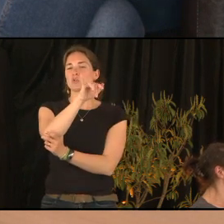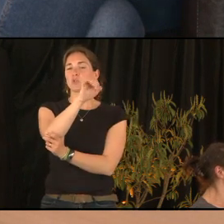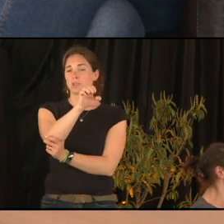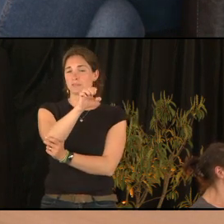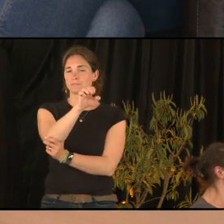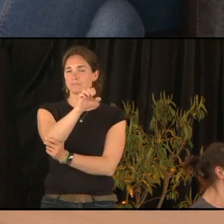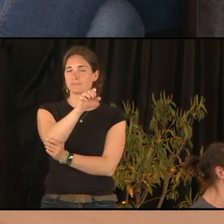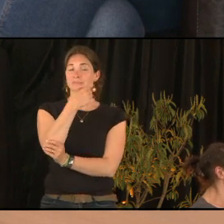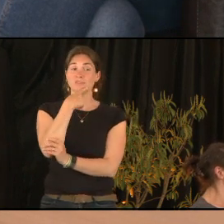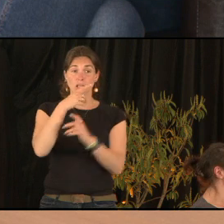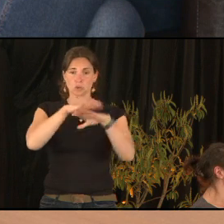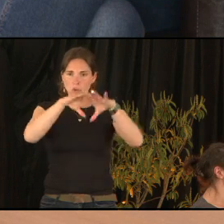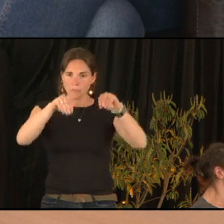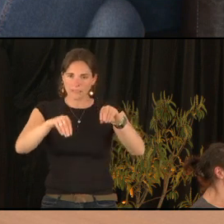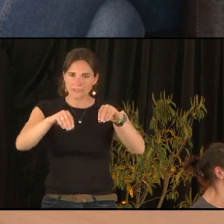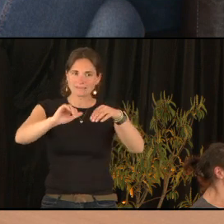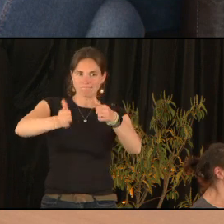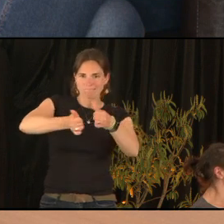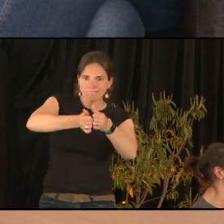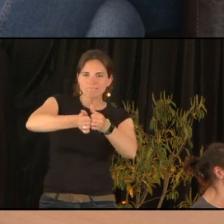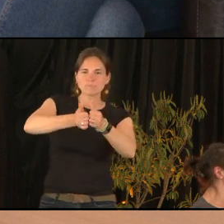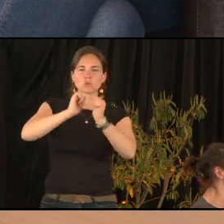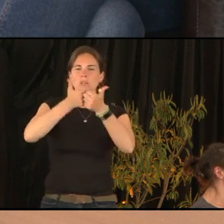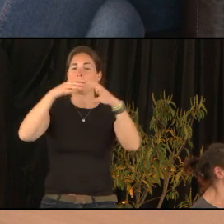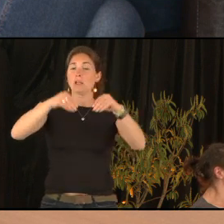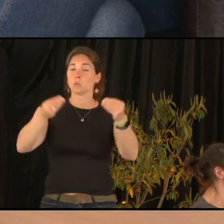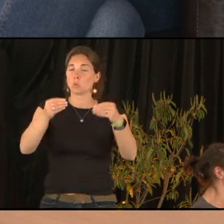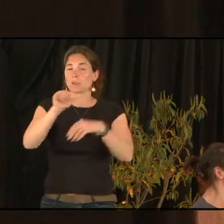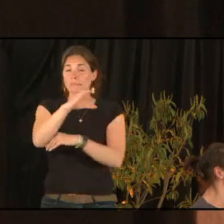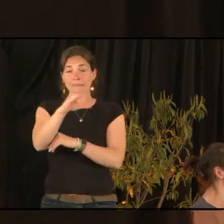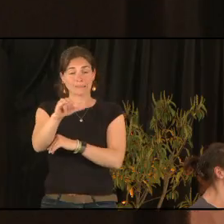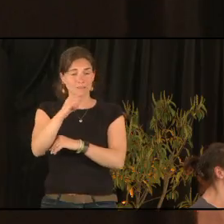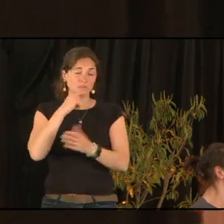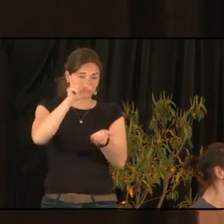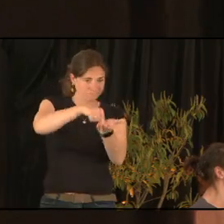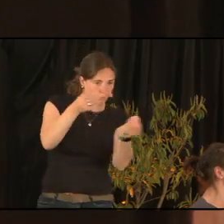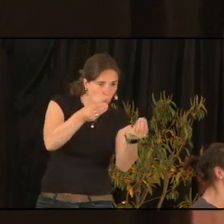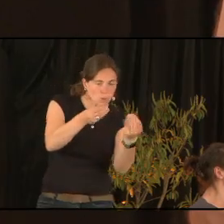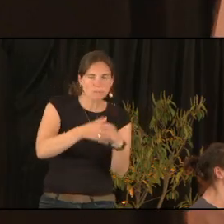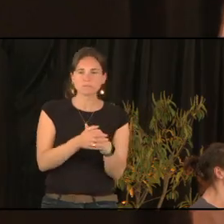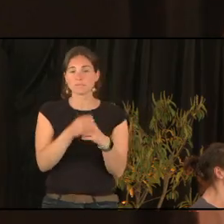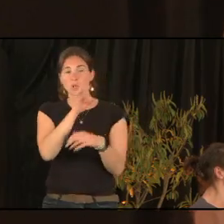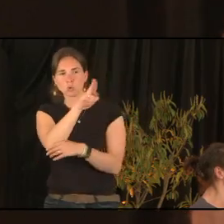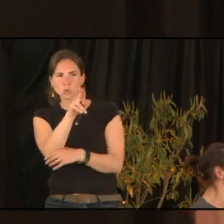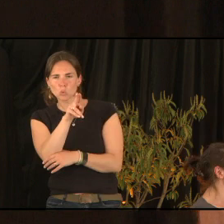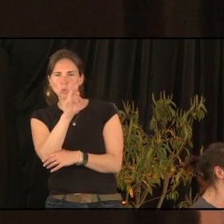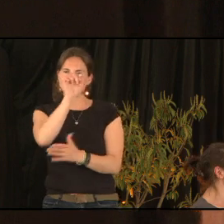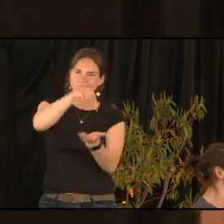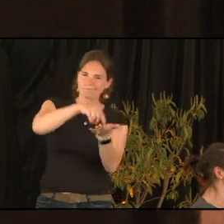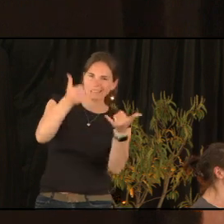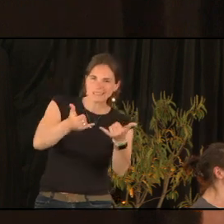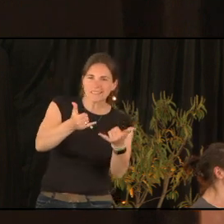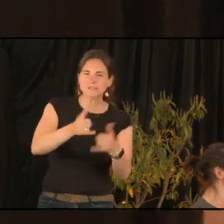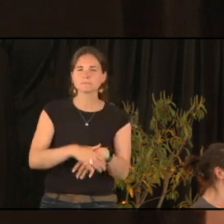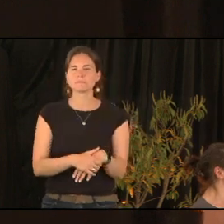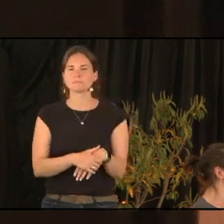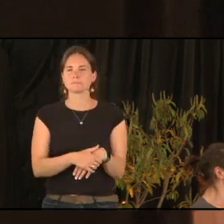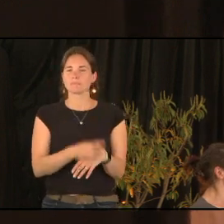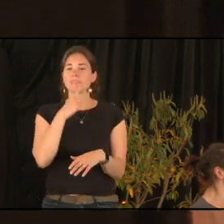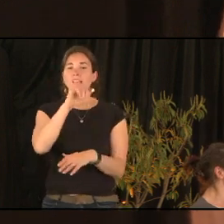de faune, en effet, du territoire. Et il me semblait que c'était juste d'avoir cette espèce de distance qui se veut